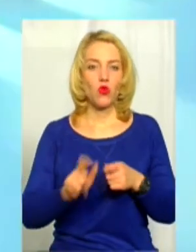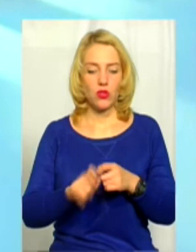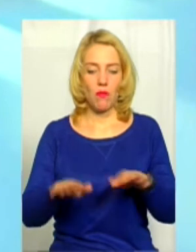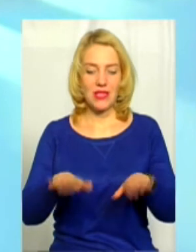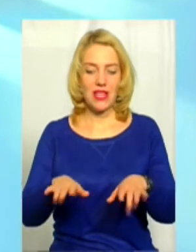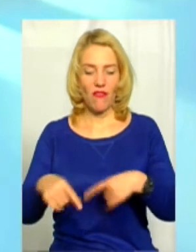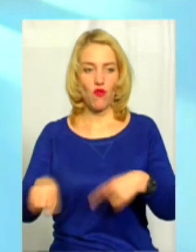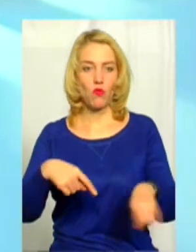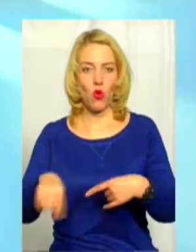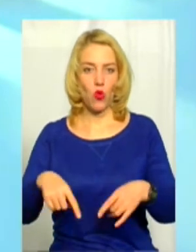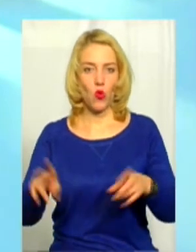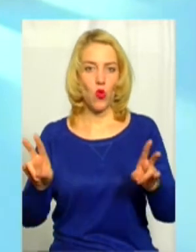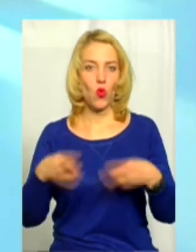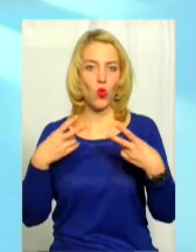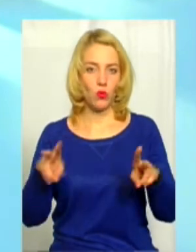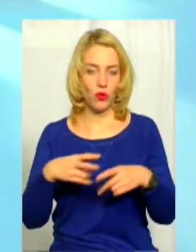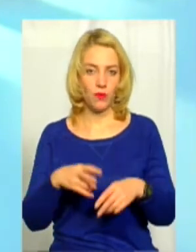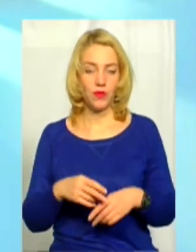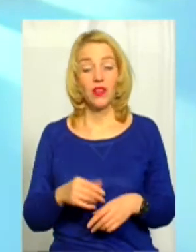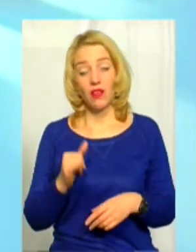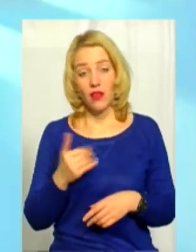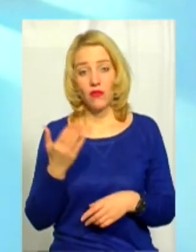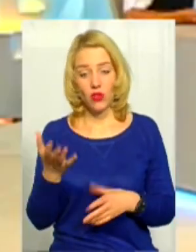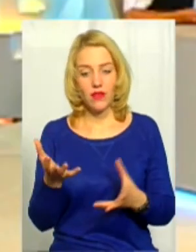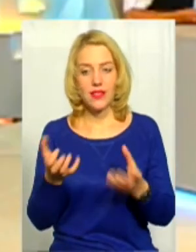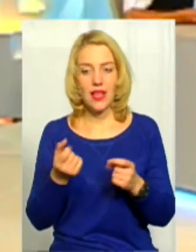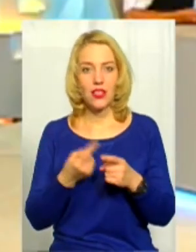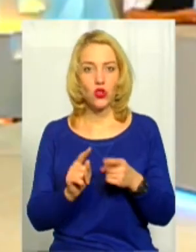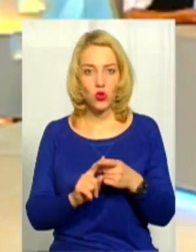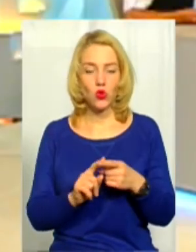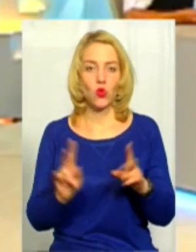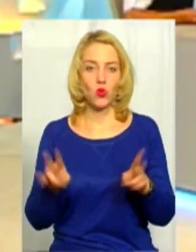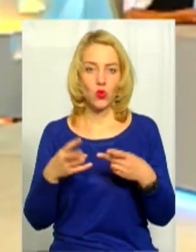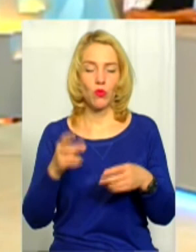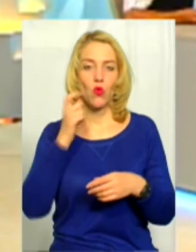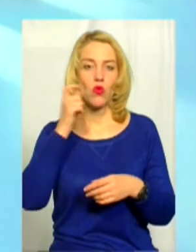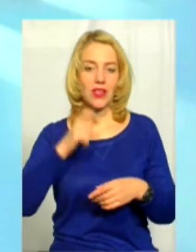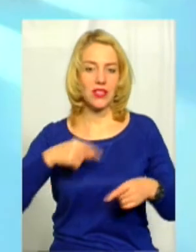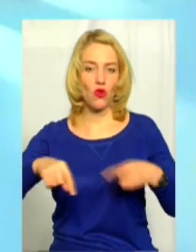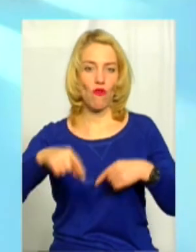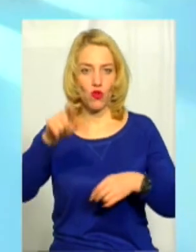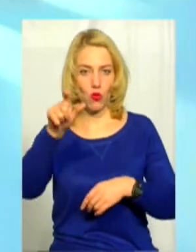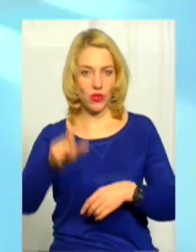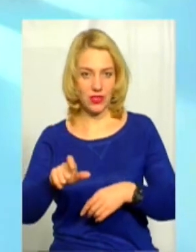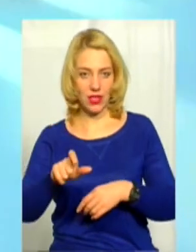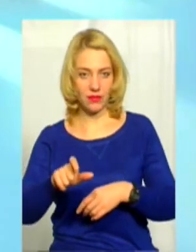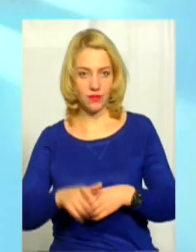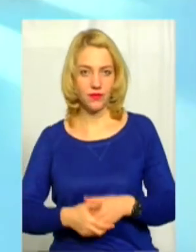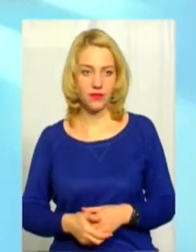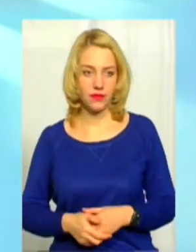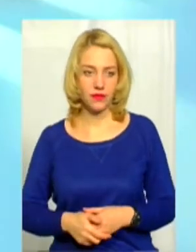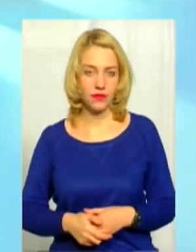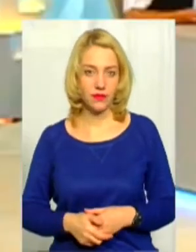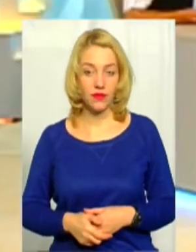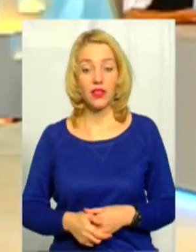pris un footballeur ukrainien. І вони взяли до цього клубу українського футболіста. Et donc, on est venu visiter l'Ukraine.